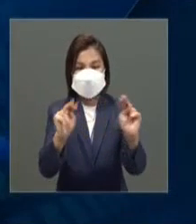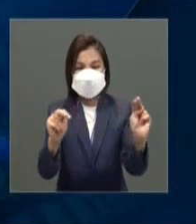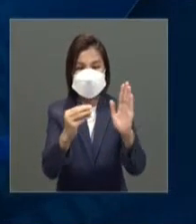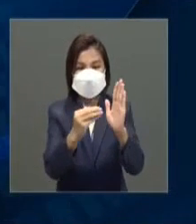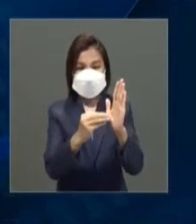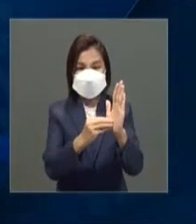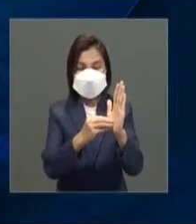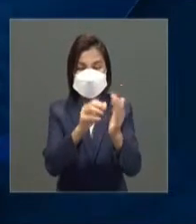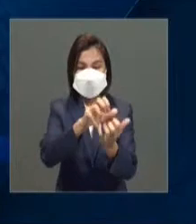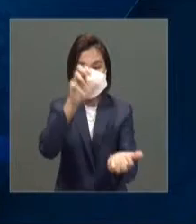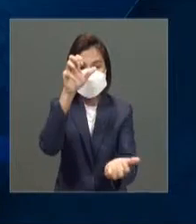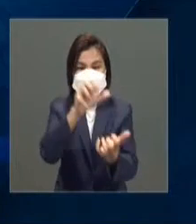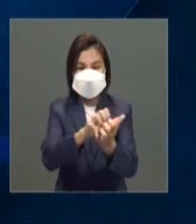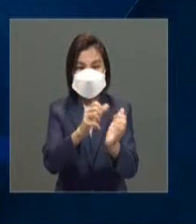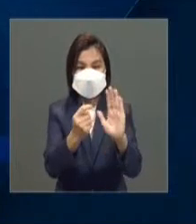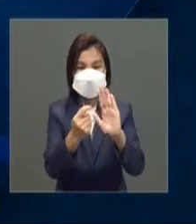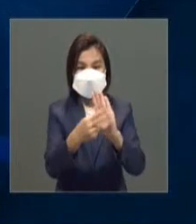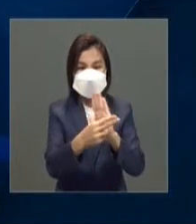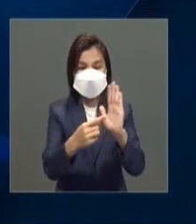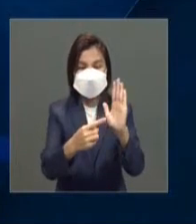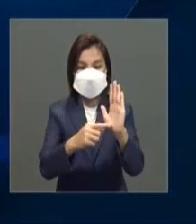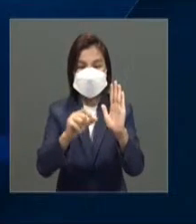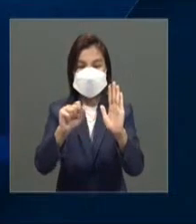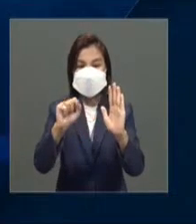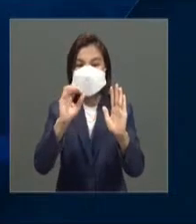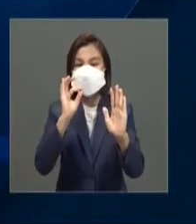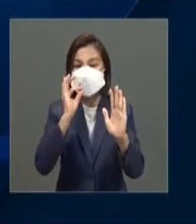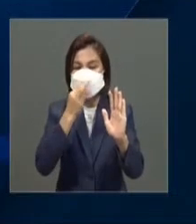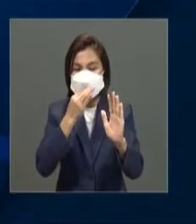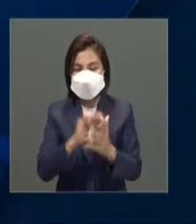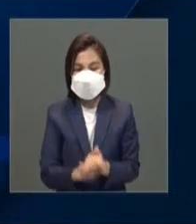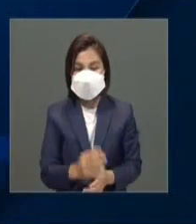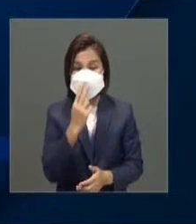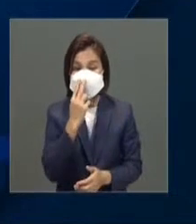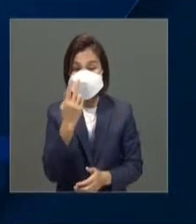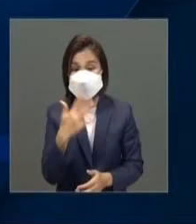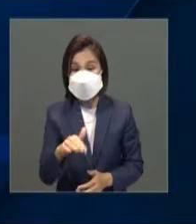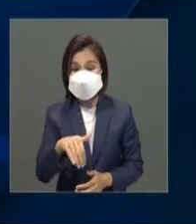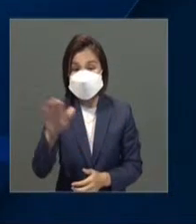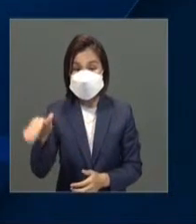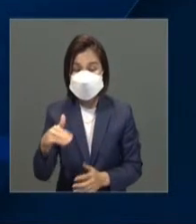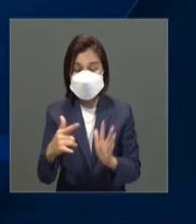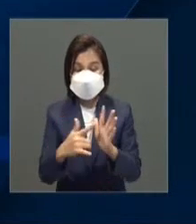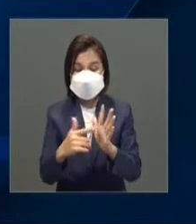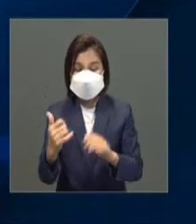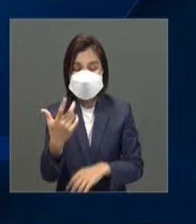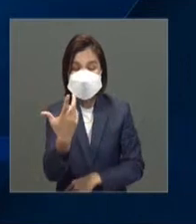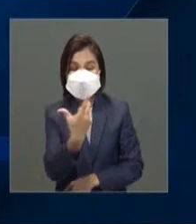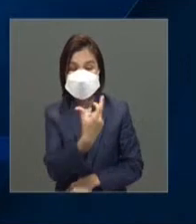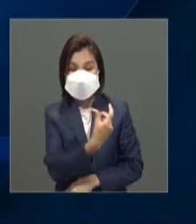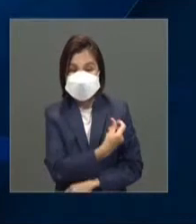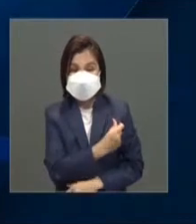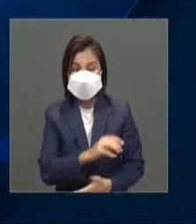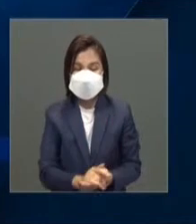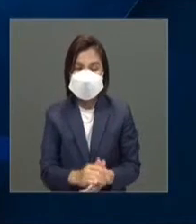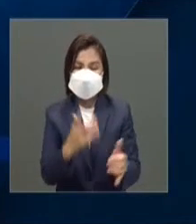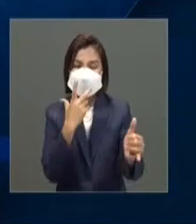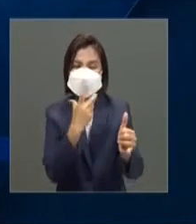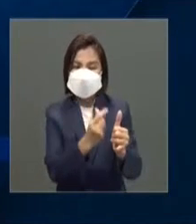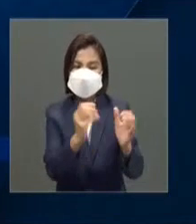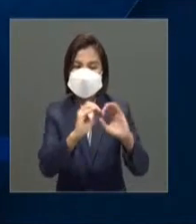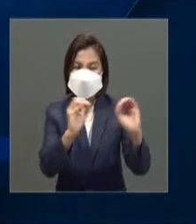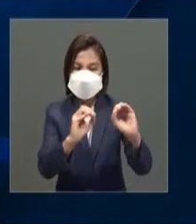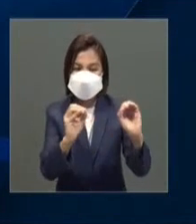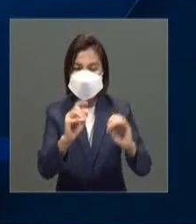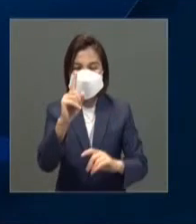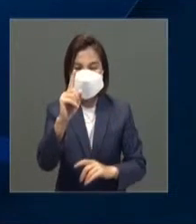การปทุมธานีและสมุทรสาครในนี้พอเอามาดูเรื่องของวัคซีนเหมือนกันครับก็จะพบว่าไม่ได้รับวัคซีนแล้วเสียชีวิตถึง